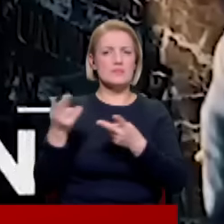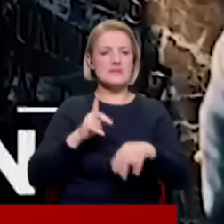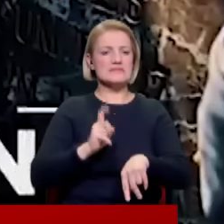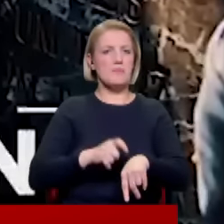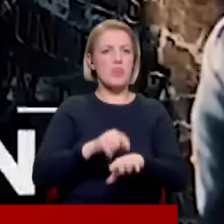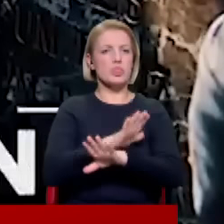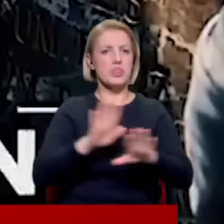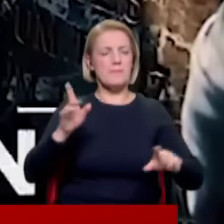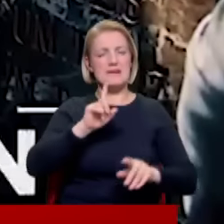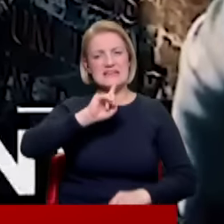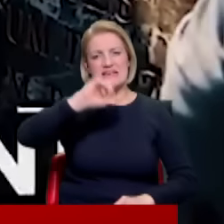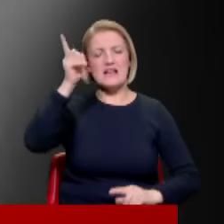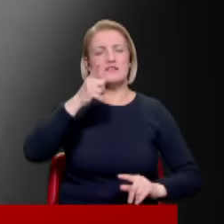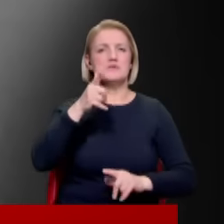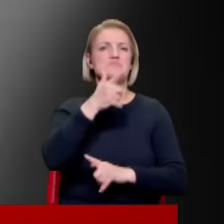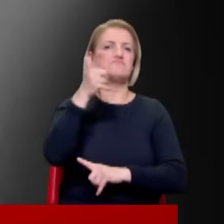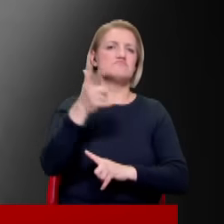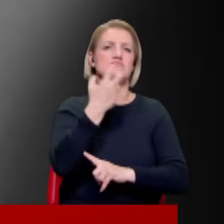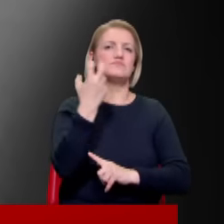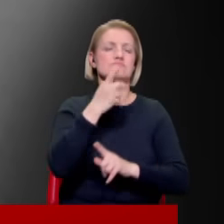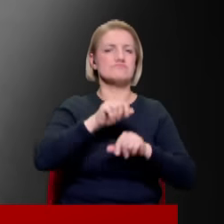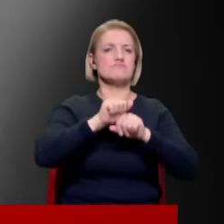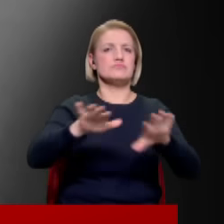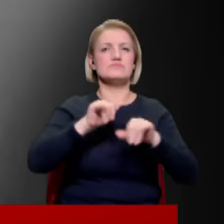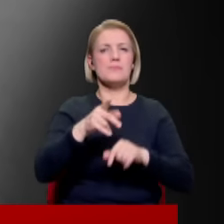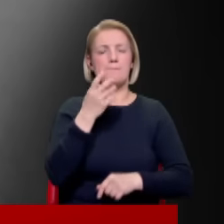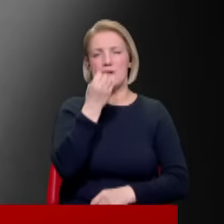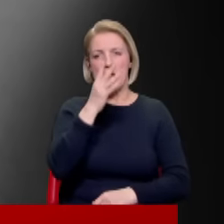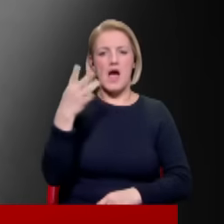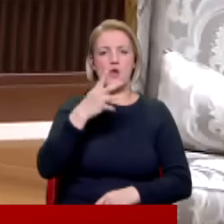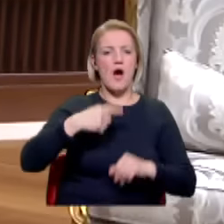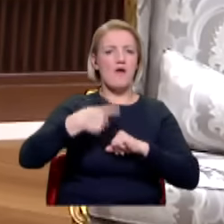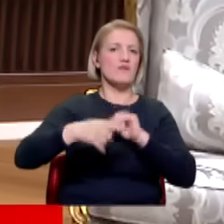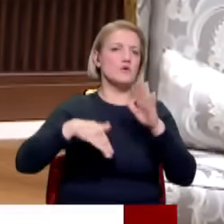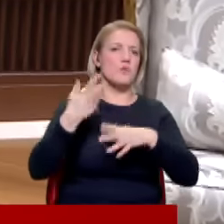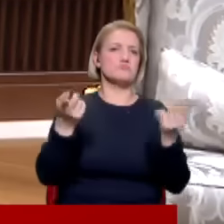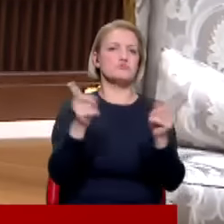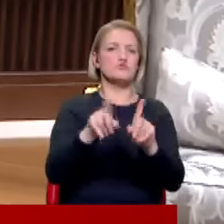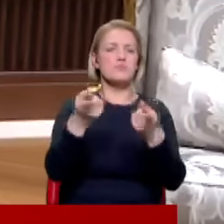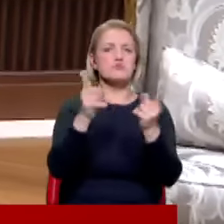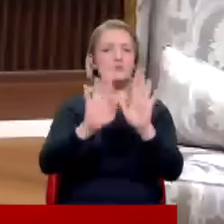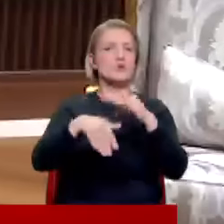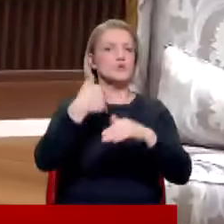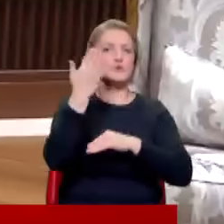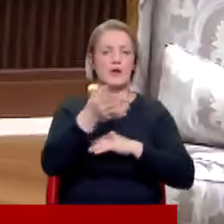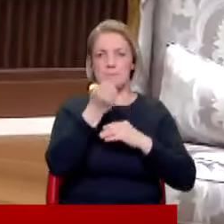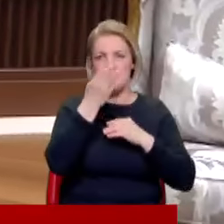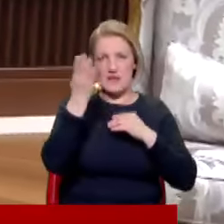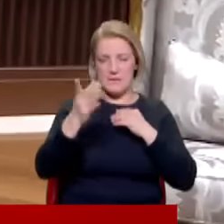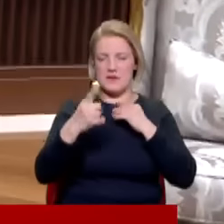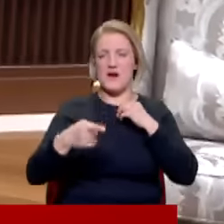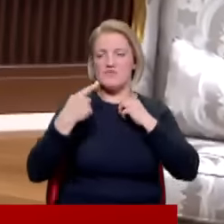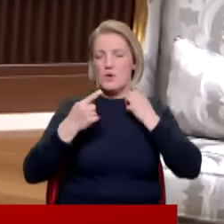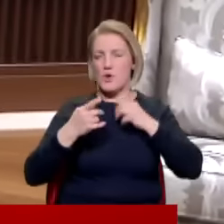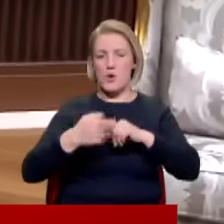tamam başlıklı yalnızlık vurgulu klipler izledi ve Bahçeli Erdoğan haftalar sonra buluştu. O buluşmadan sonra Bahçeli bir